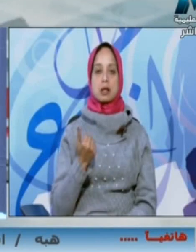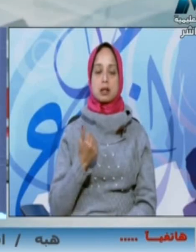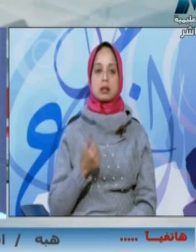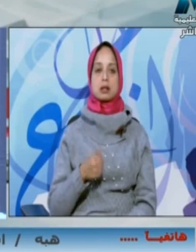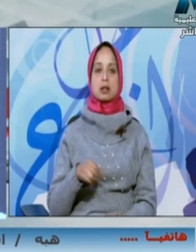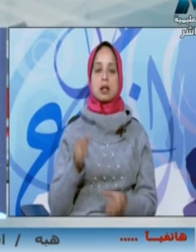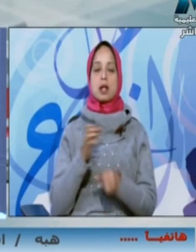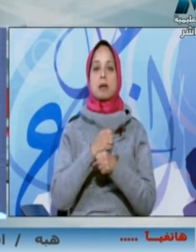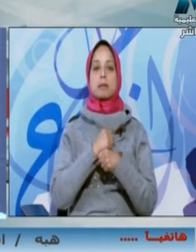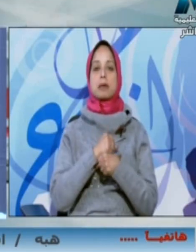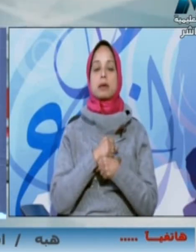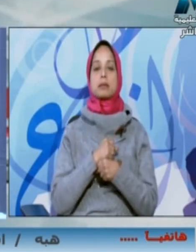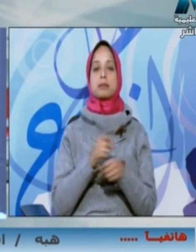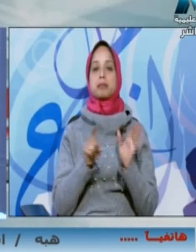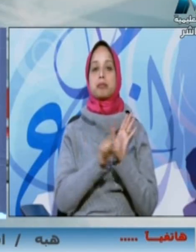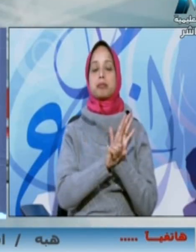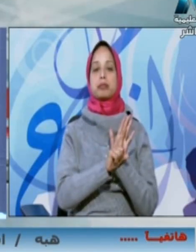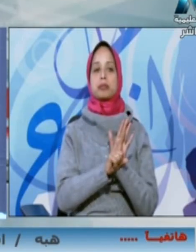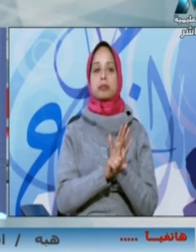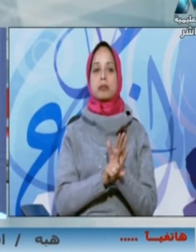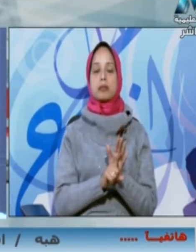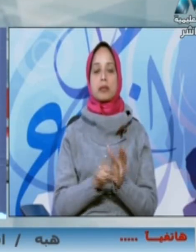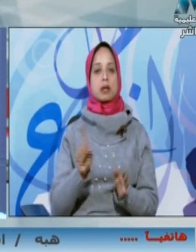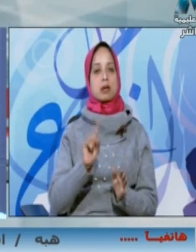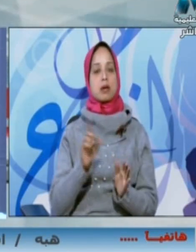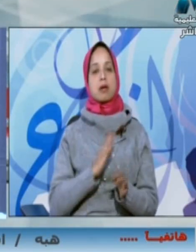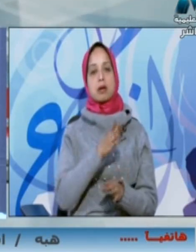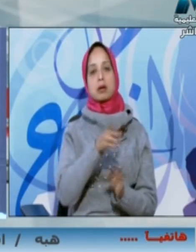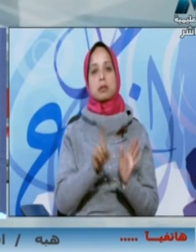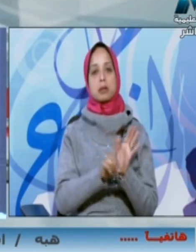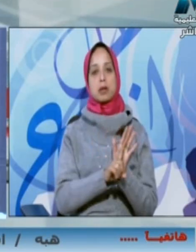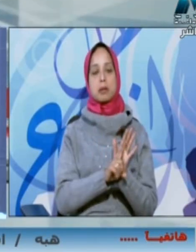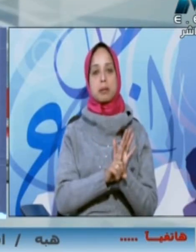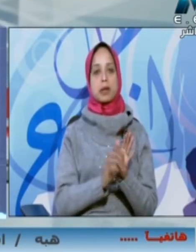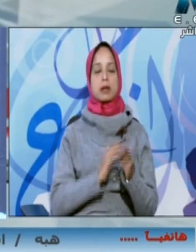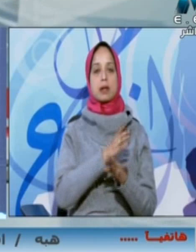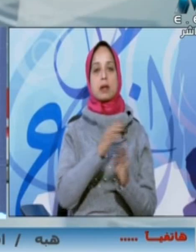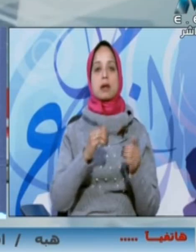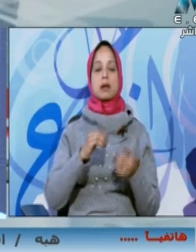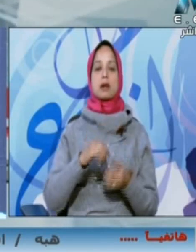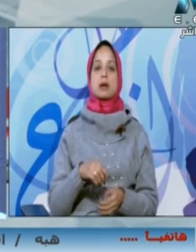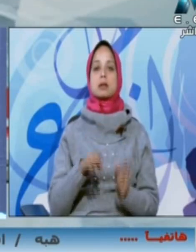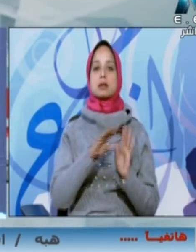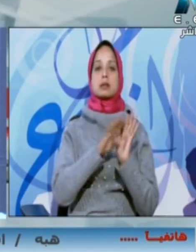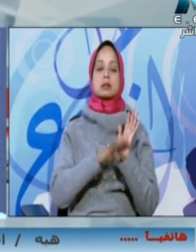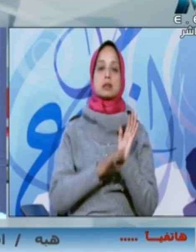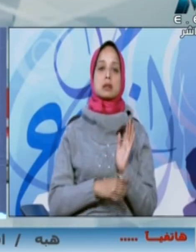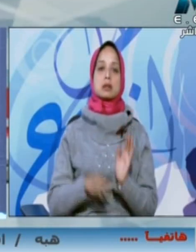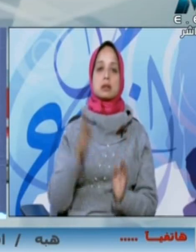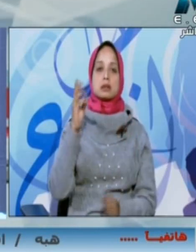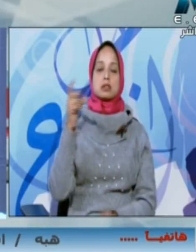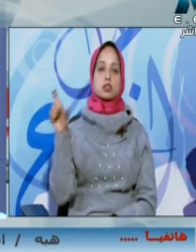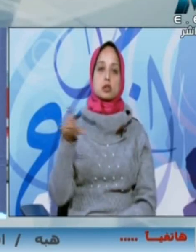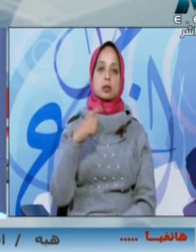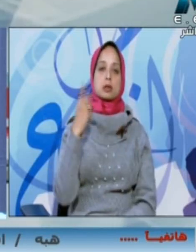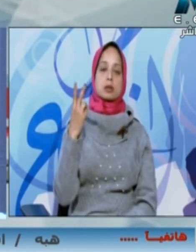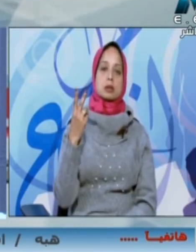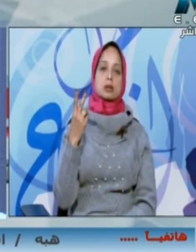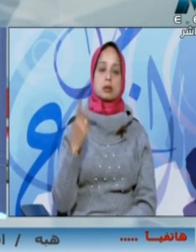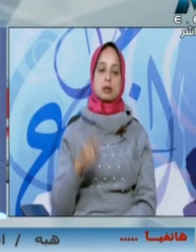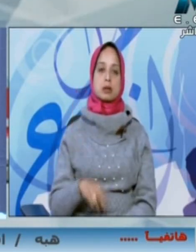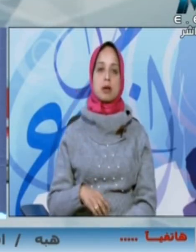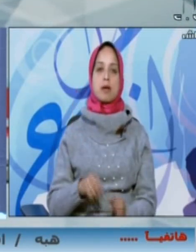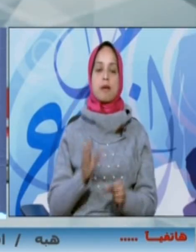مش فرضت الحماية، هو انت دلوقتي خرجت من نطاق الحمايه بتصريح فبراير، بس في تحفظات 4 تمام؟ احنا دلوقتي كان